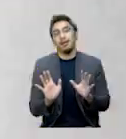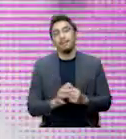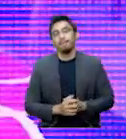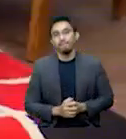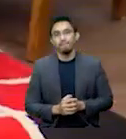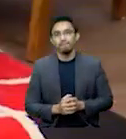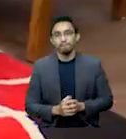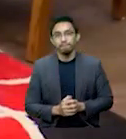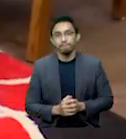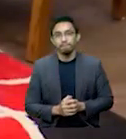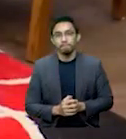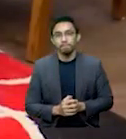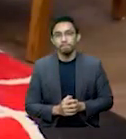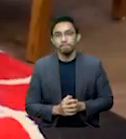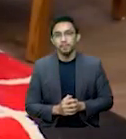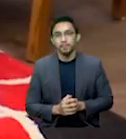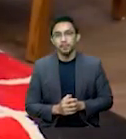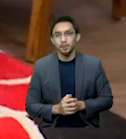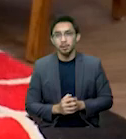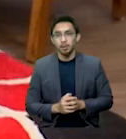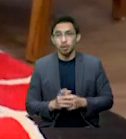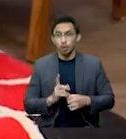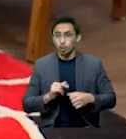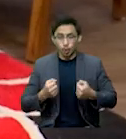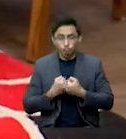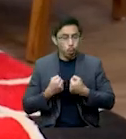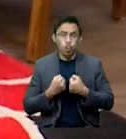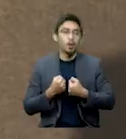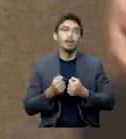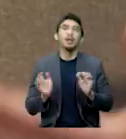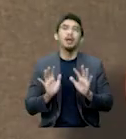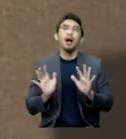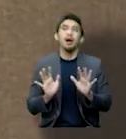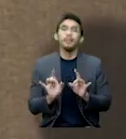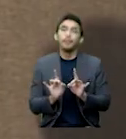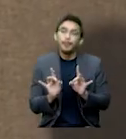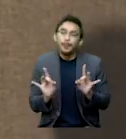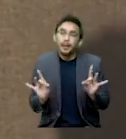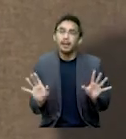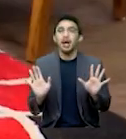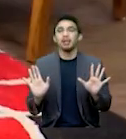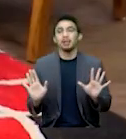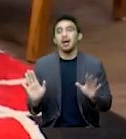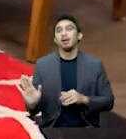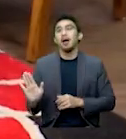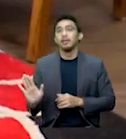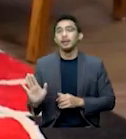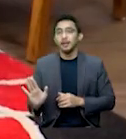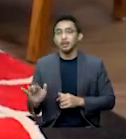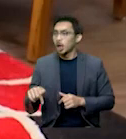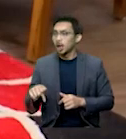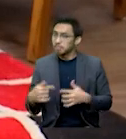k tidak kalau bersbangan tu mungkin sekarang belum Pak Tapi nanti kita nanti juga gak anak seorang